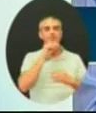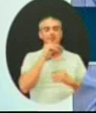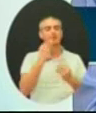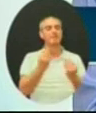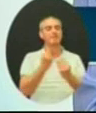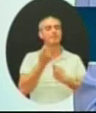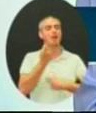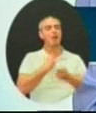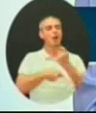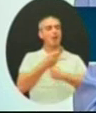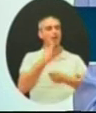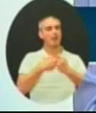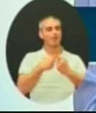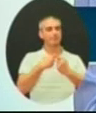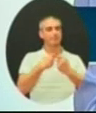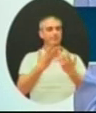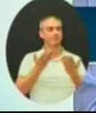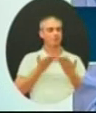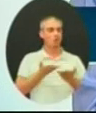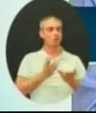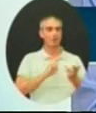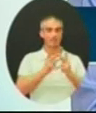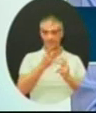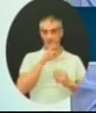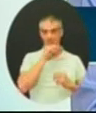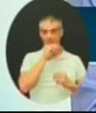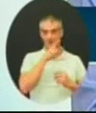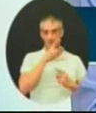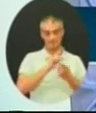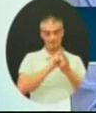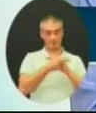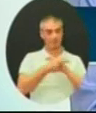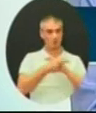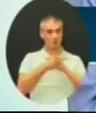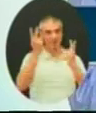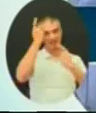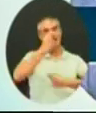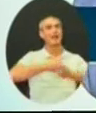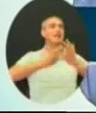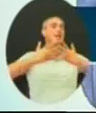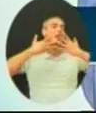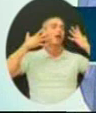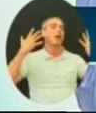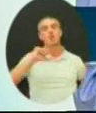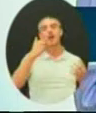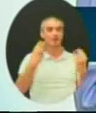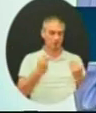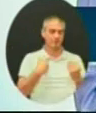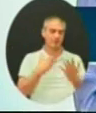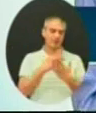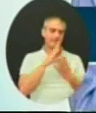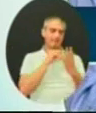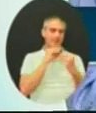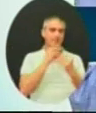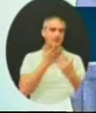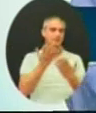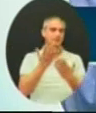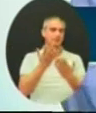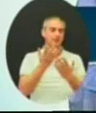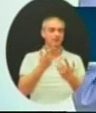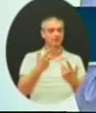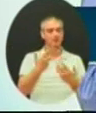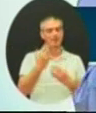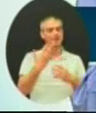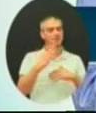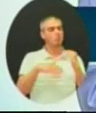צעדים כלכליים תורמים. וזה כבר מדבר על זה שבמקום ה-great deal הזה, הדיל האולטימטיבי, אנחנו כבר מדברים על נושא, על הצעדים